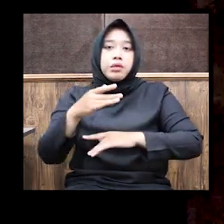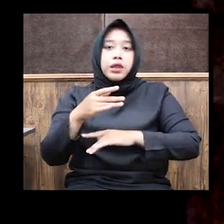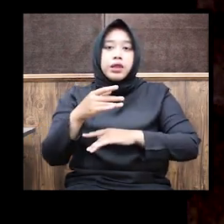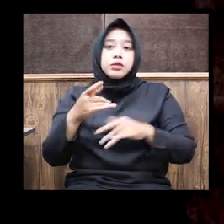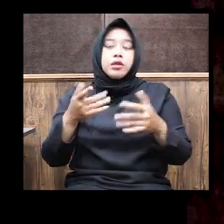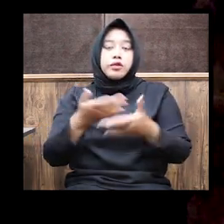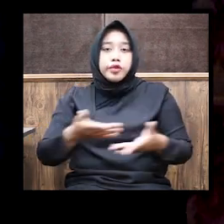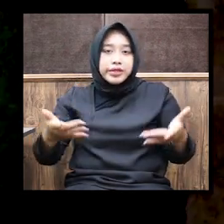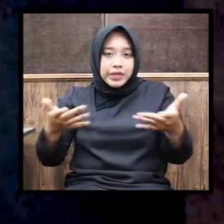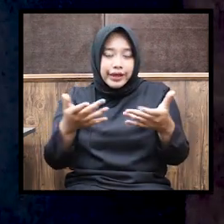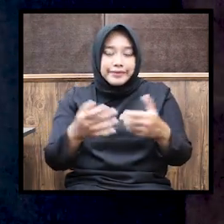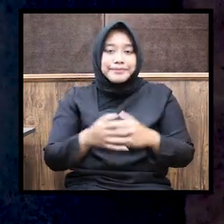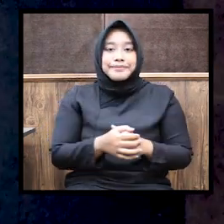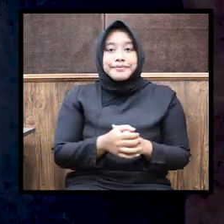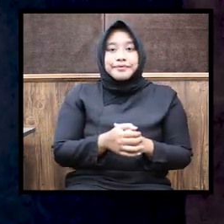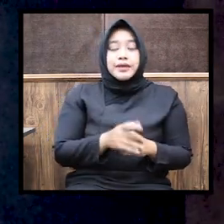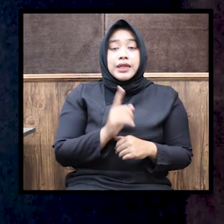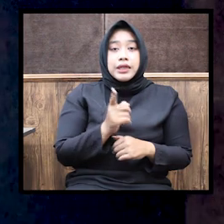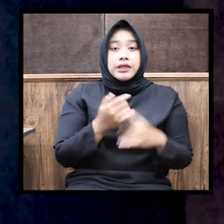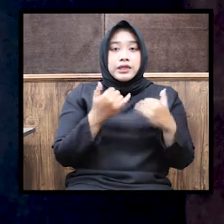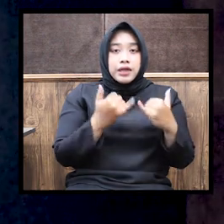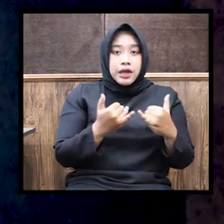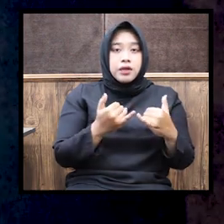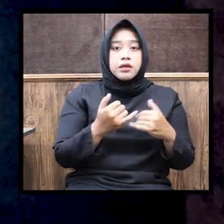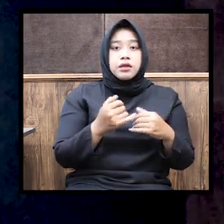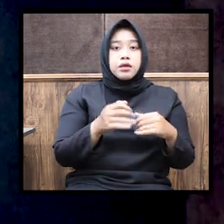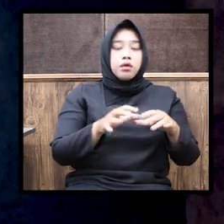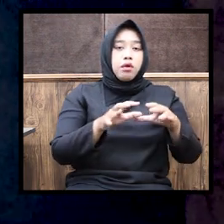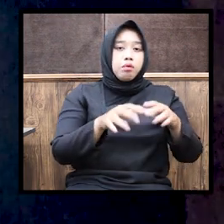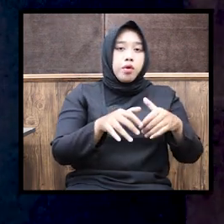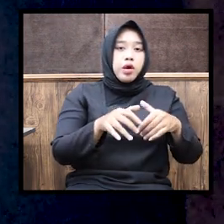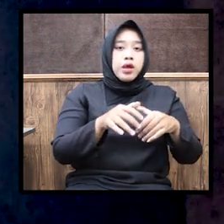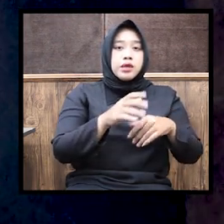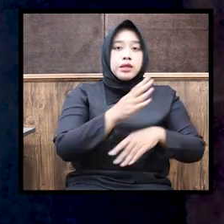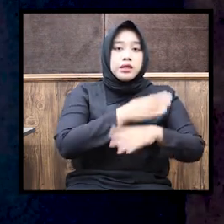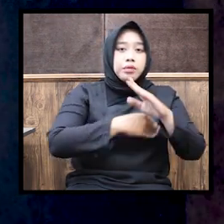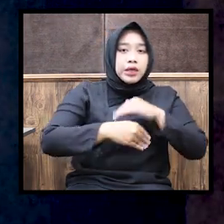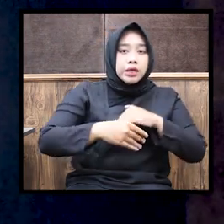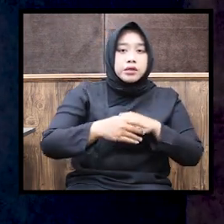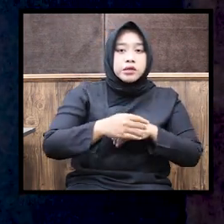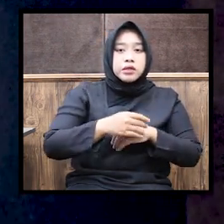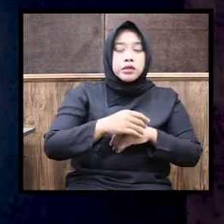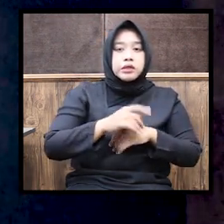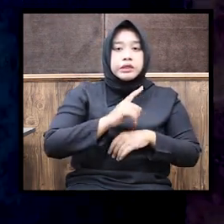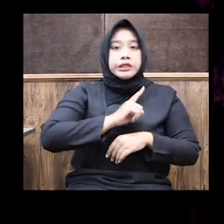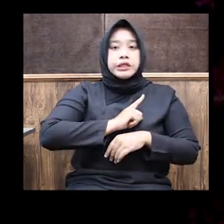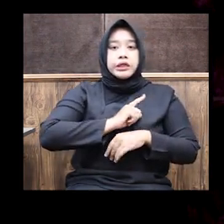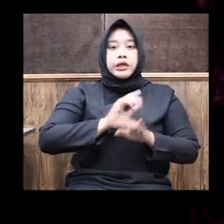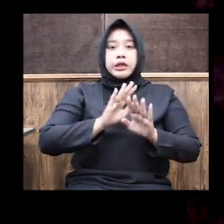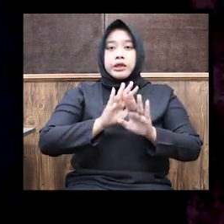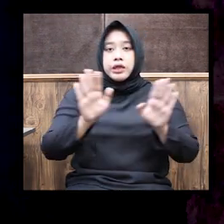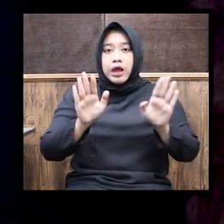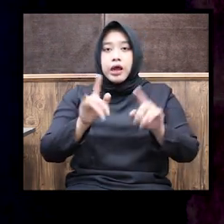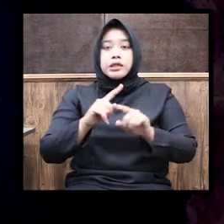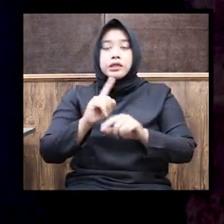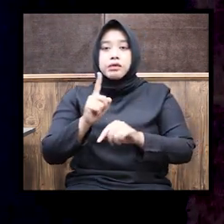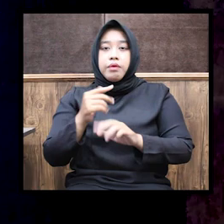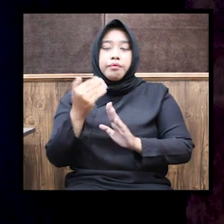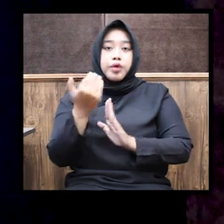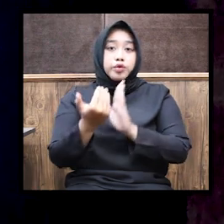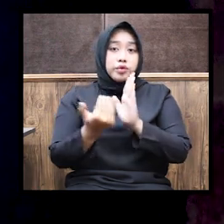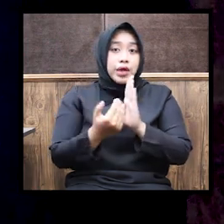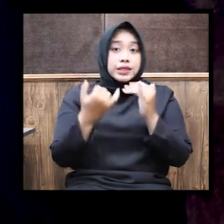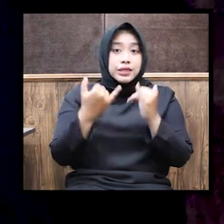ingin saya katakan memang saat ini teman-teman penyerang disabilitas tidak sendirian karena dari regulasi teman-teman